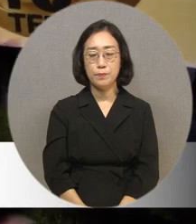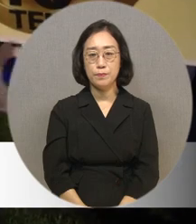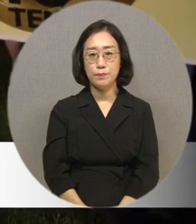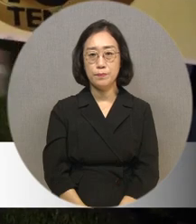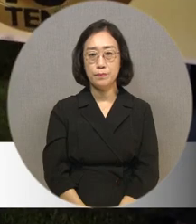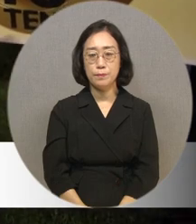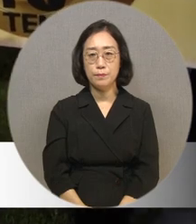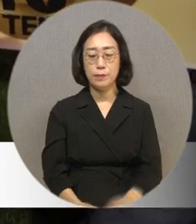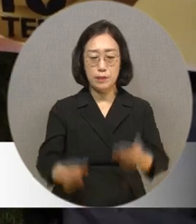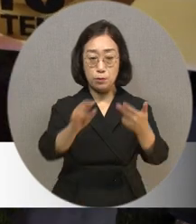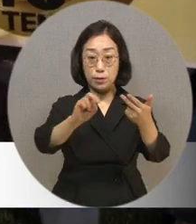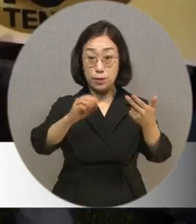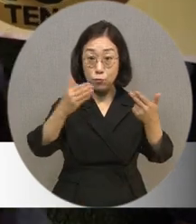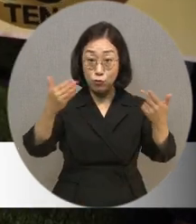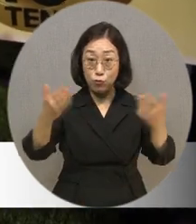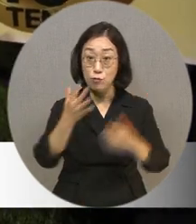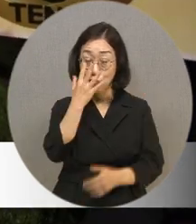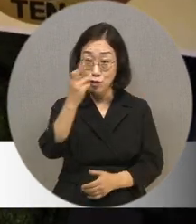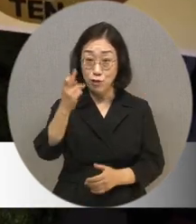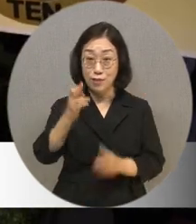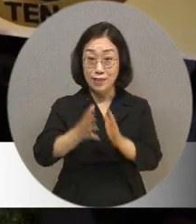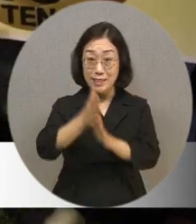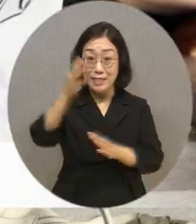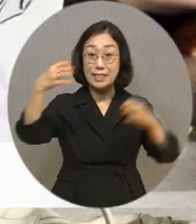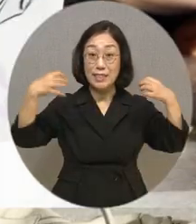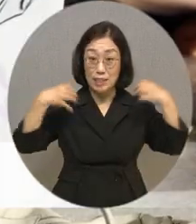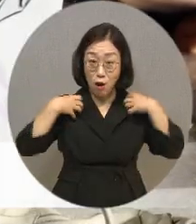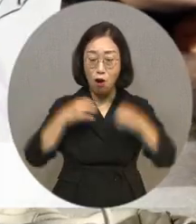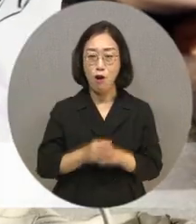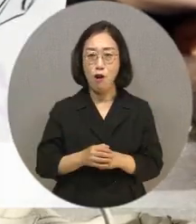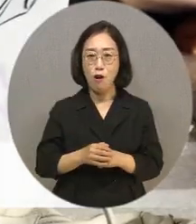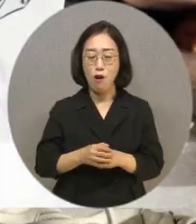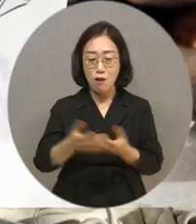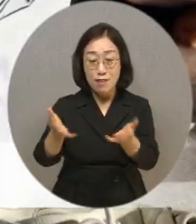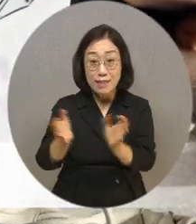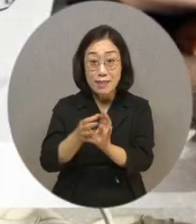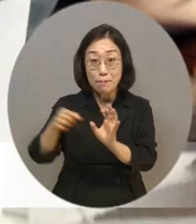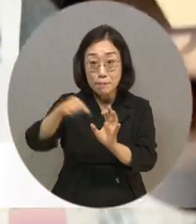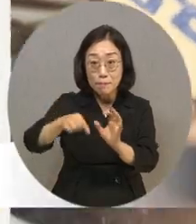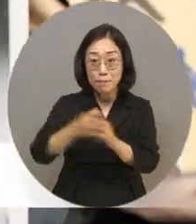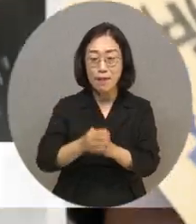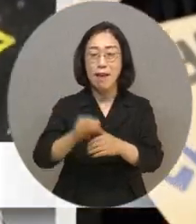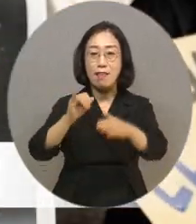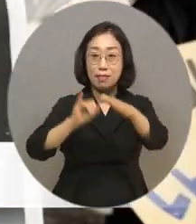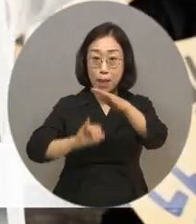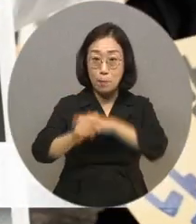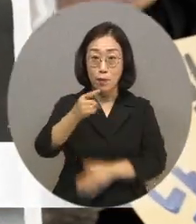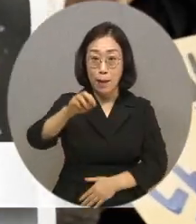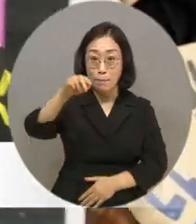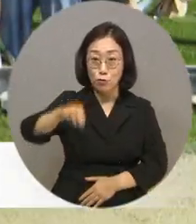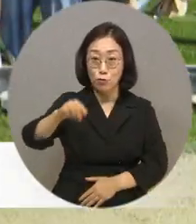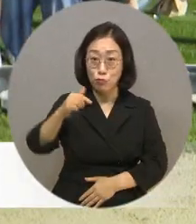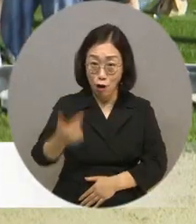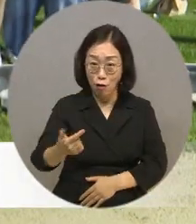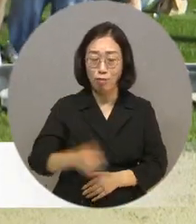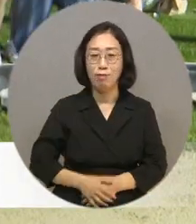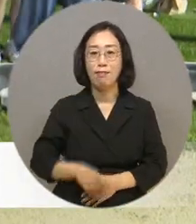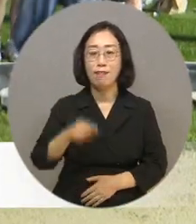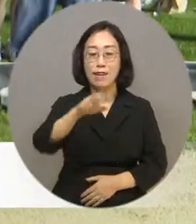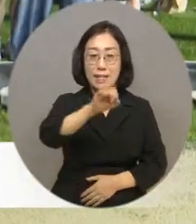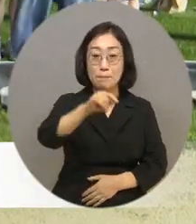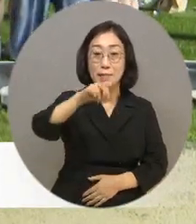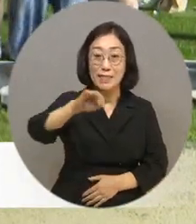지난 29일 순천시청 직장운동경기부 소속 양궁국가대표 남수현 선수가